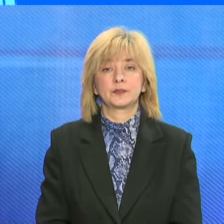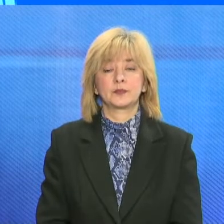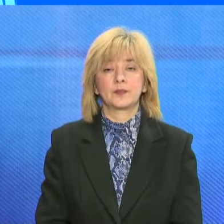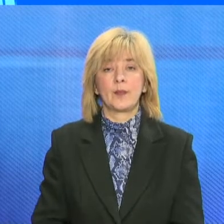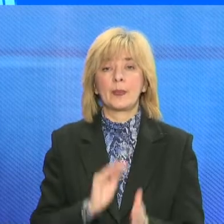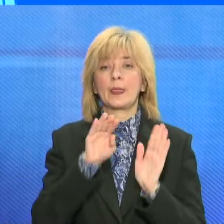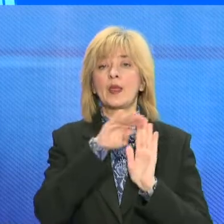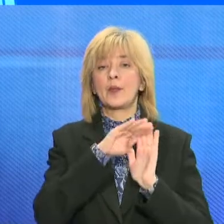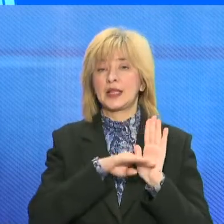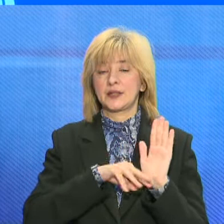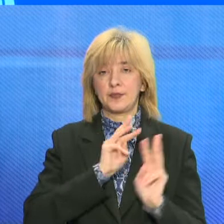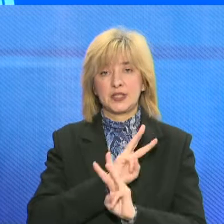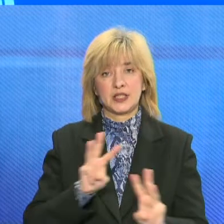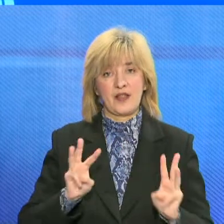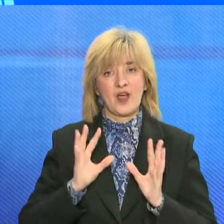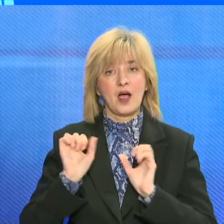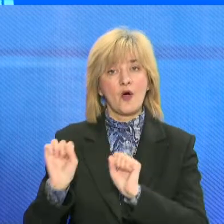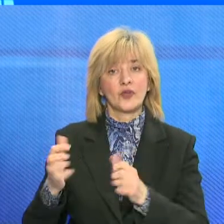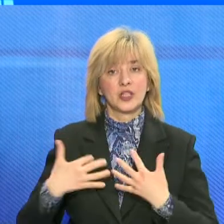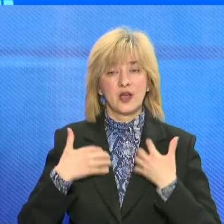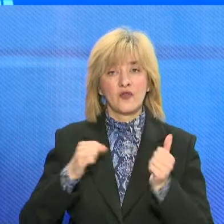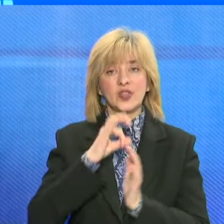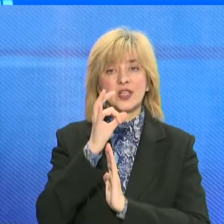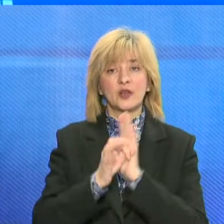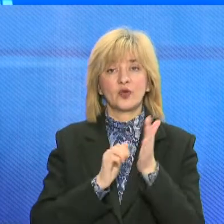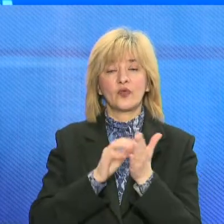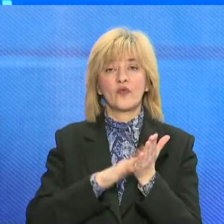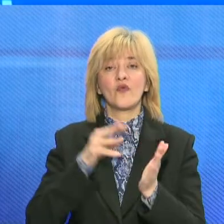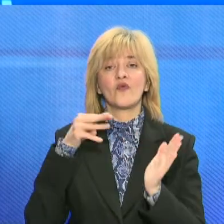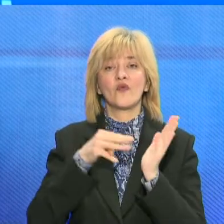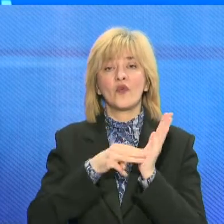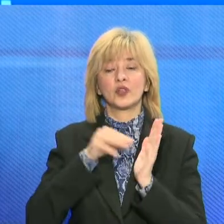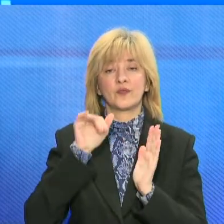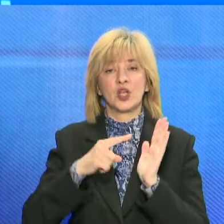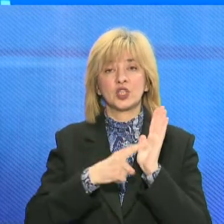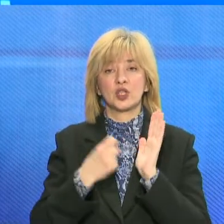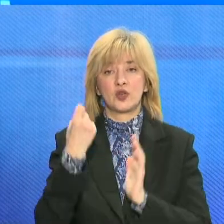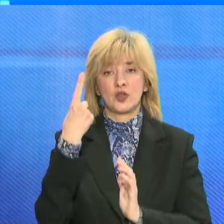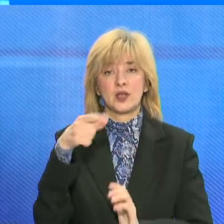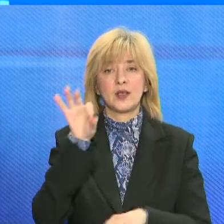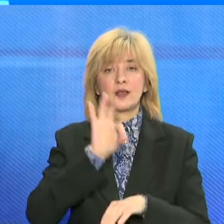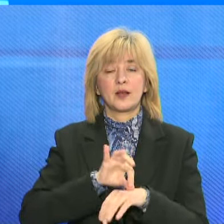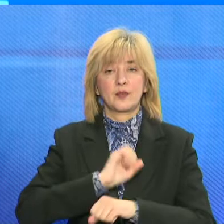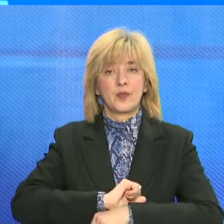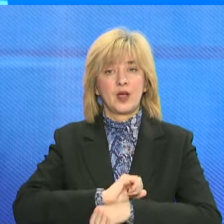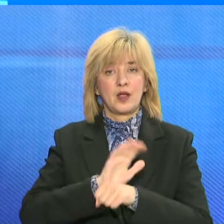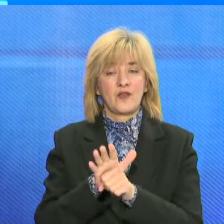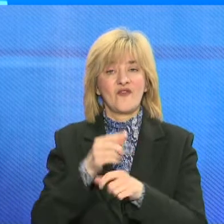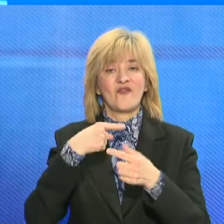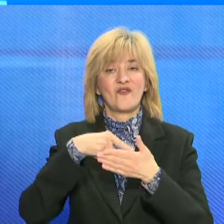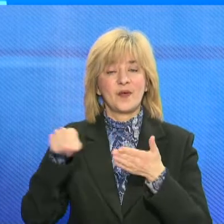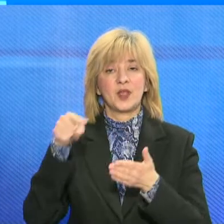По данным Министерства охраны здоровья, за сутки в республике зарегистрованы 8611 пациентов с COVID-19,